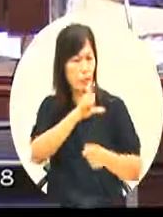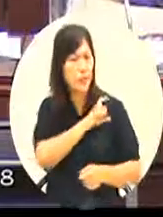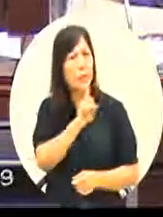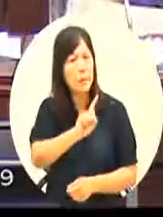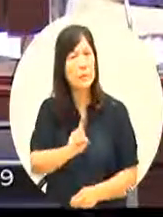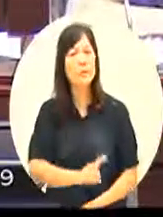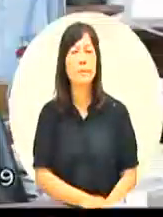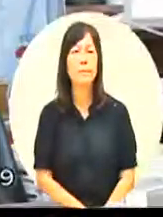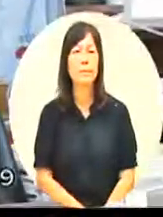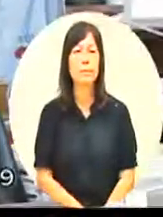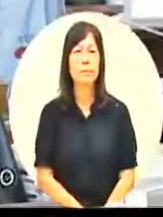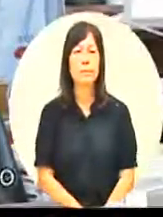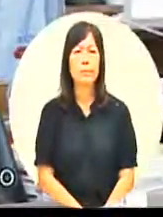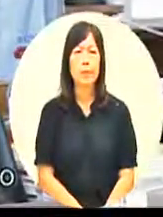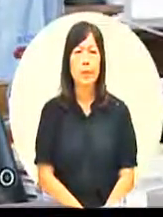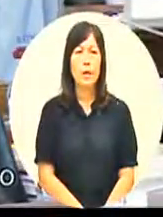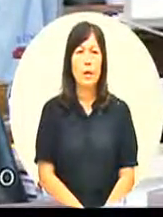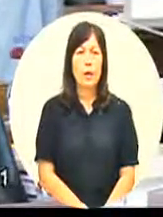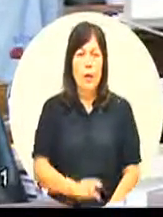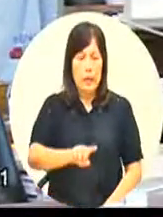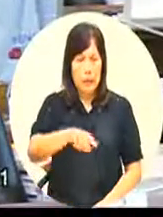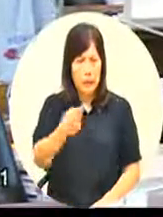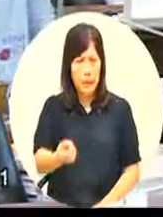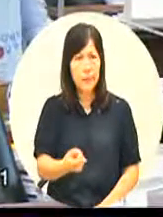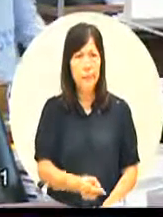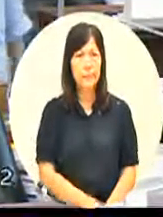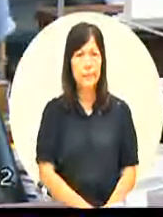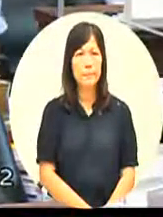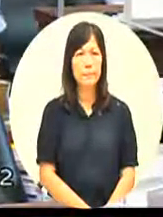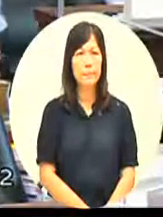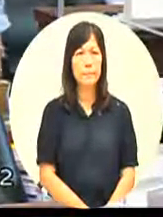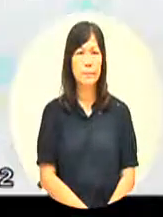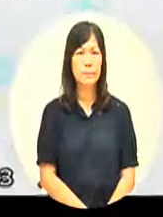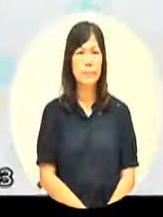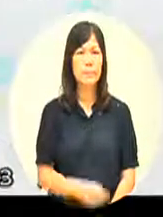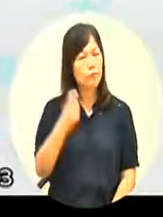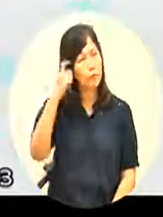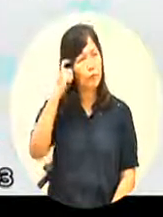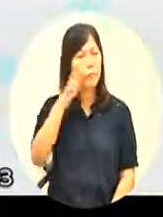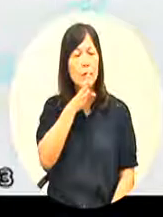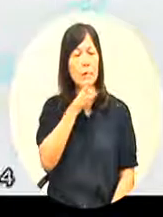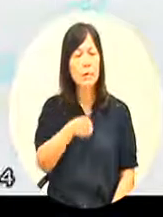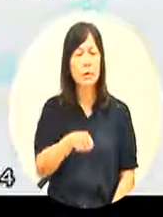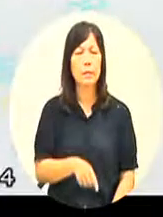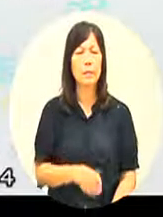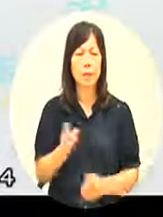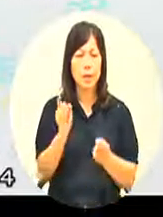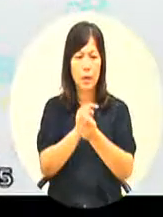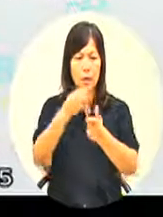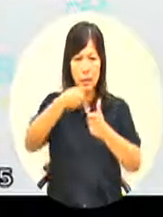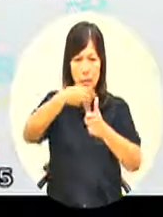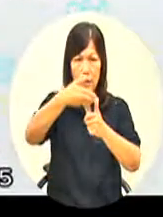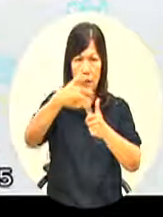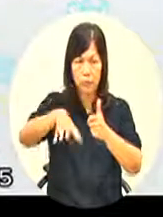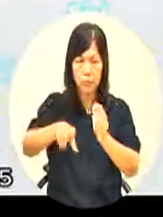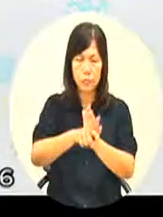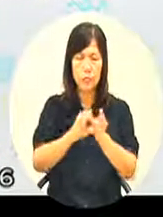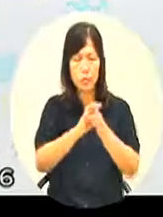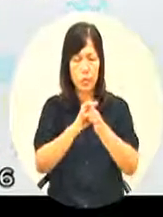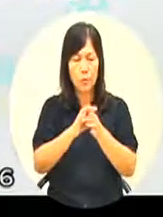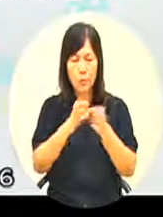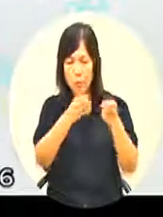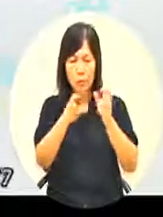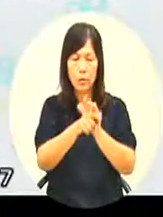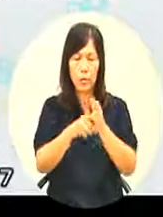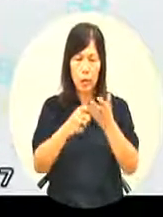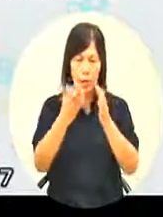好，谢谢局长。 谢谢。 好，接下来，好，我想，跟教育局再讨论一下有关于